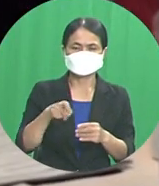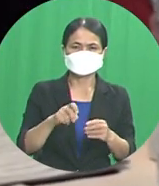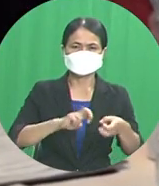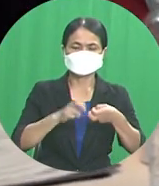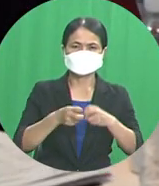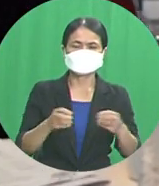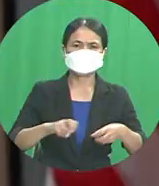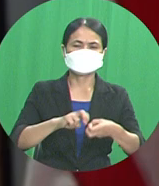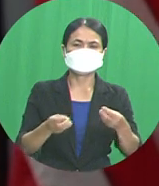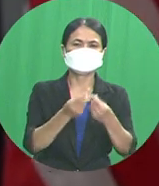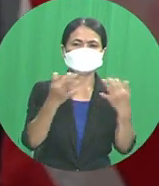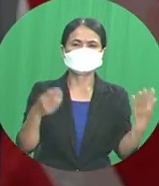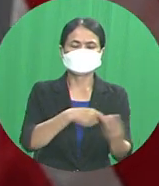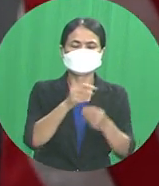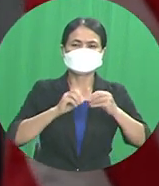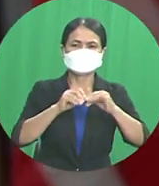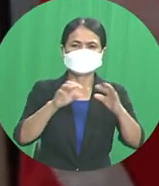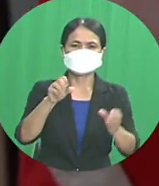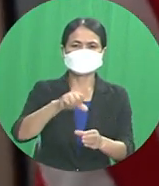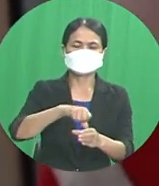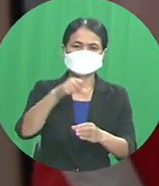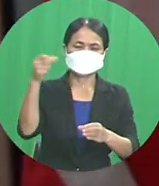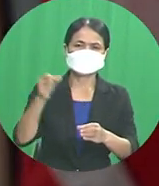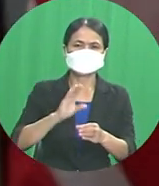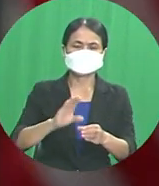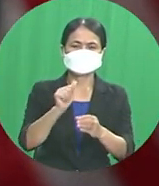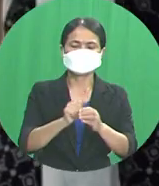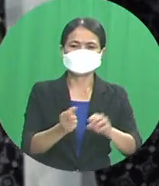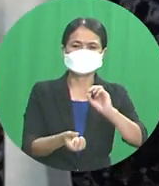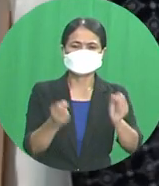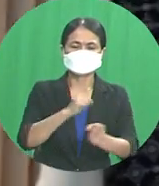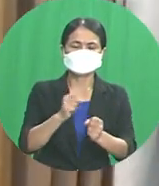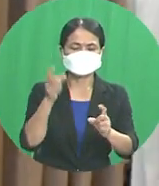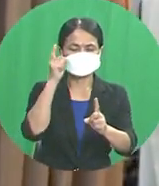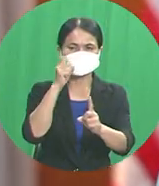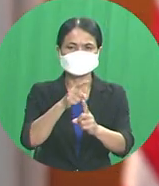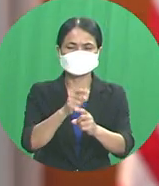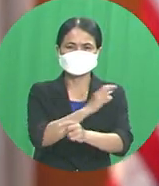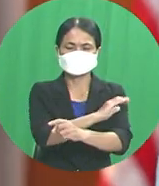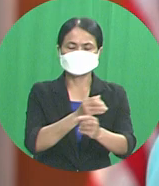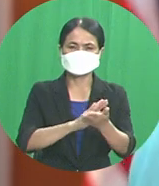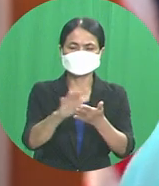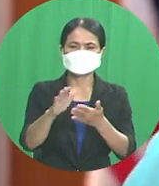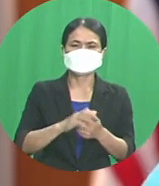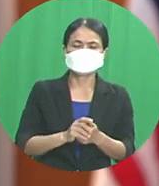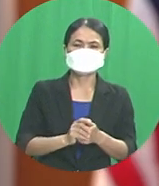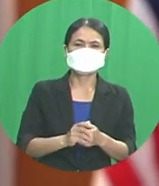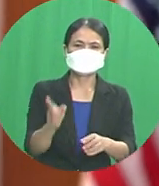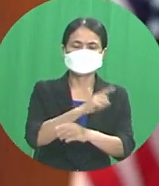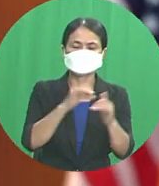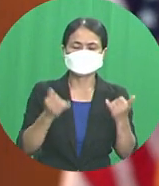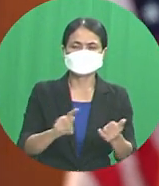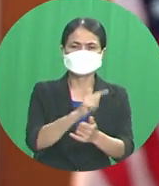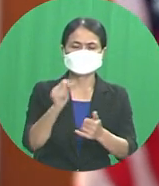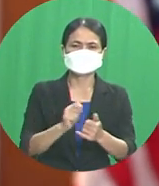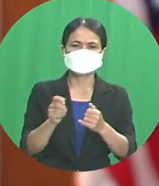bánh hà chỉ trán trong vành rương bóng phía Usman cả bóng, nâng ca plap đô chú bố tờ rốc tham mà bồn xa ạt. Nơi tháng ngày ông kia nụ